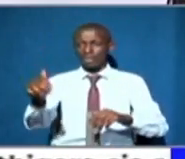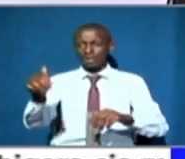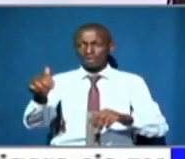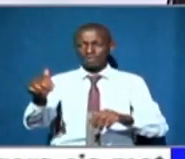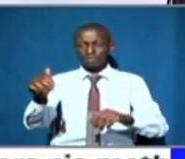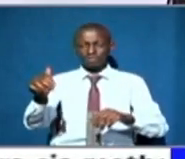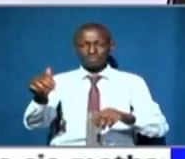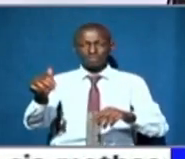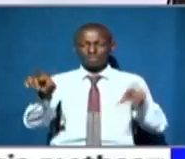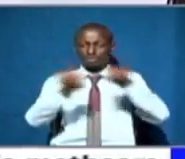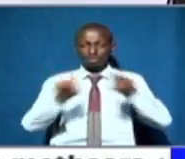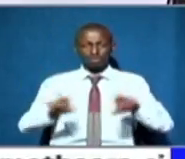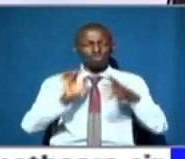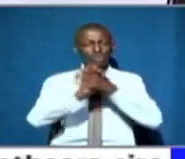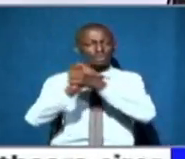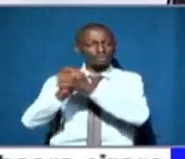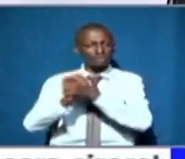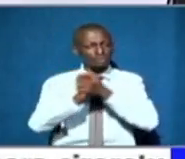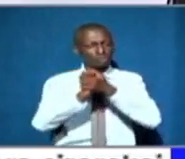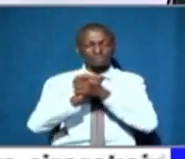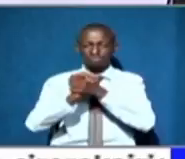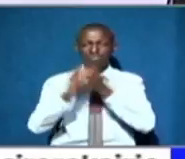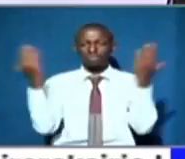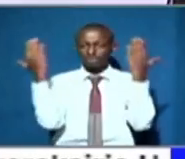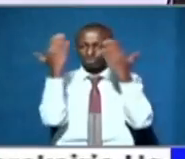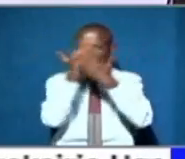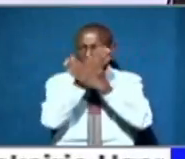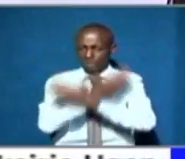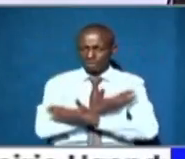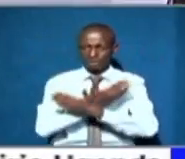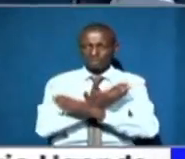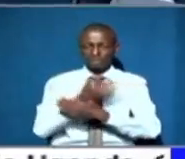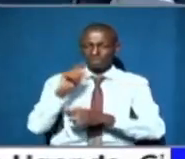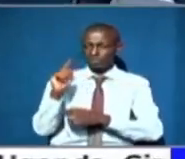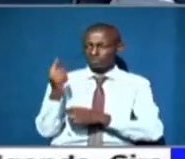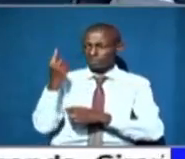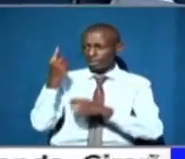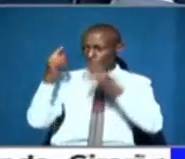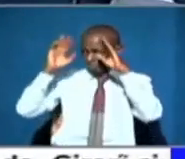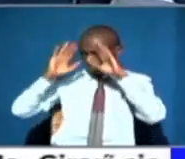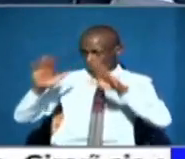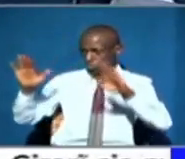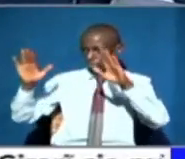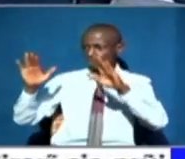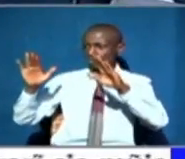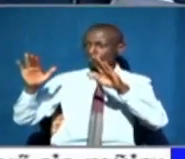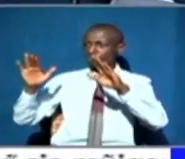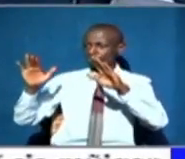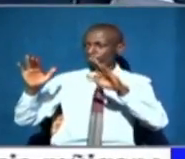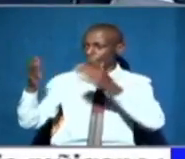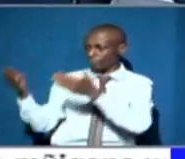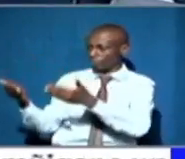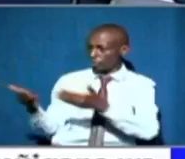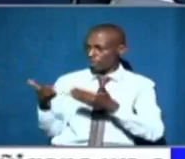tukiri nacio nyingi muno ho ino muthe twanjiririe nawe Sheikh Ramadan Mohamed Sau Makbul na karibu sana dhini watavarira ya